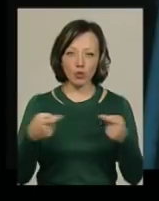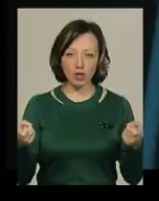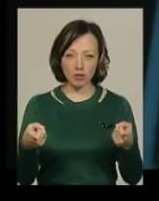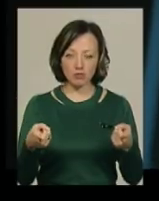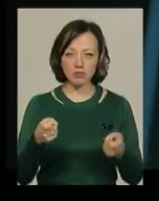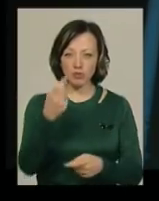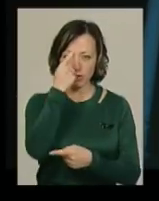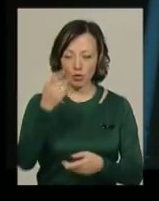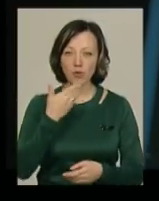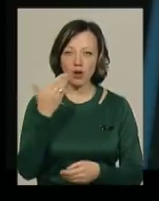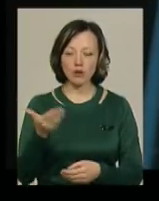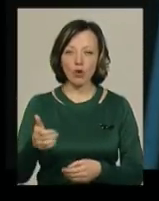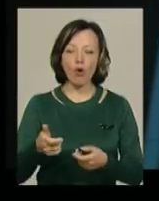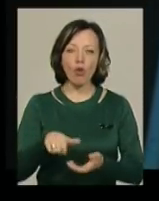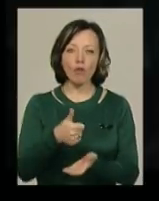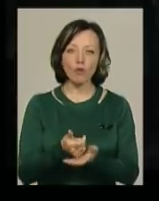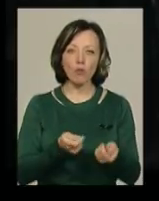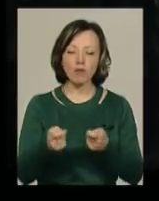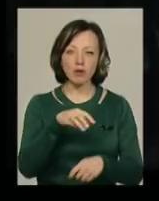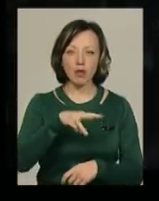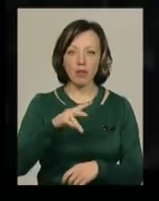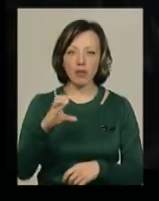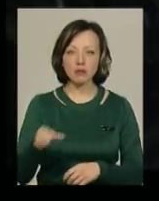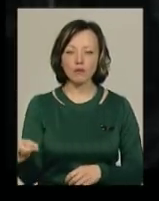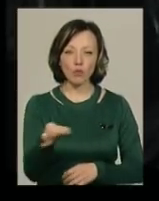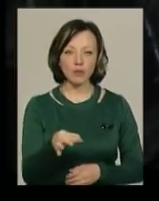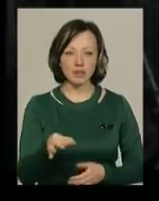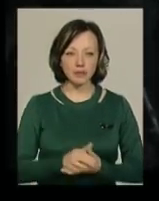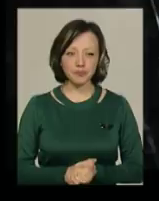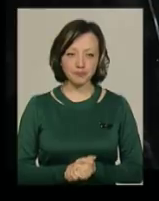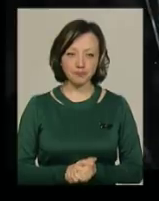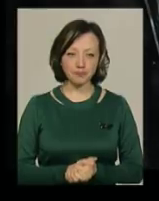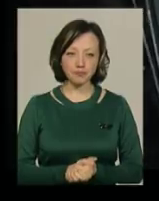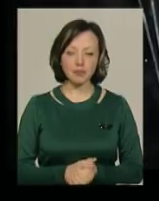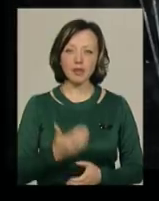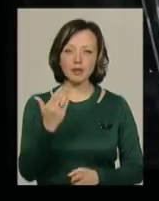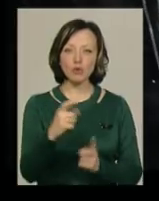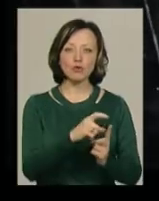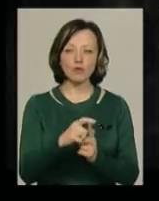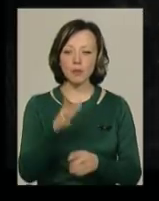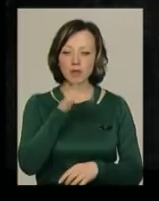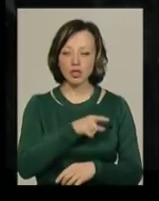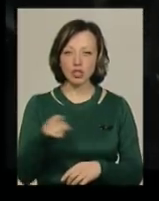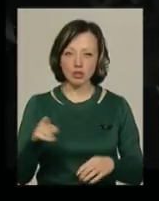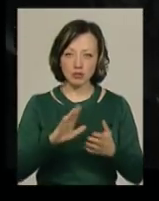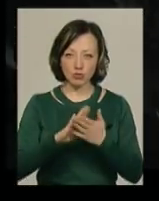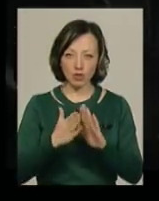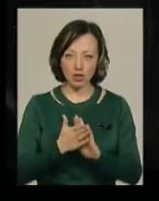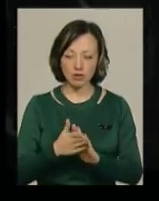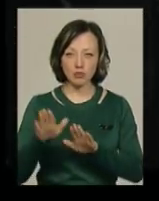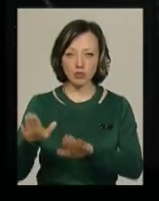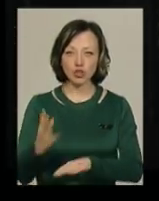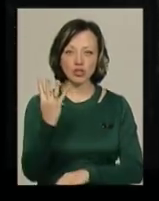речник головного управління Державної служби надзвичайних ситуацій в області Андрій Козак. За його словами, на час інциденту в «Імперії»